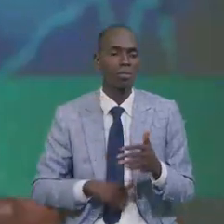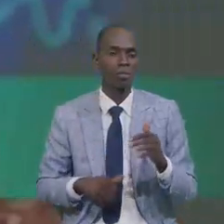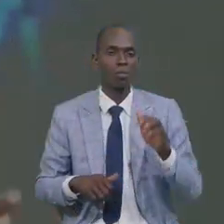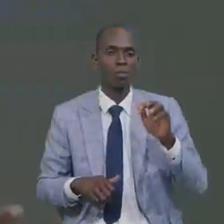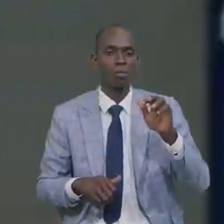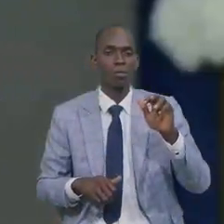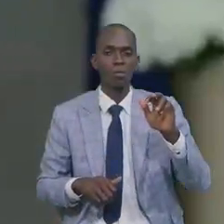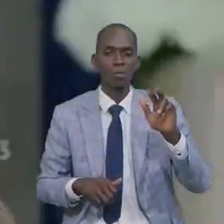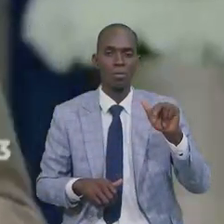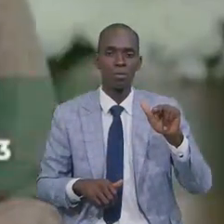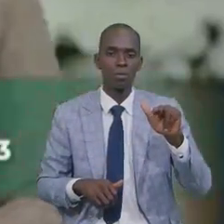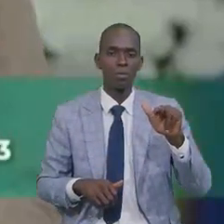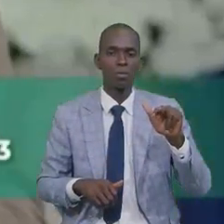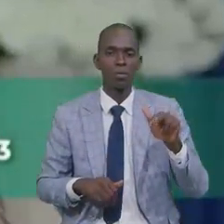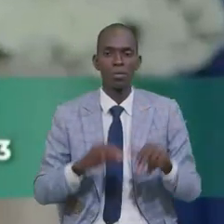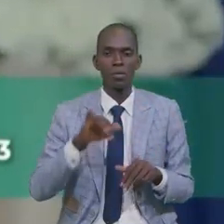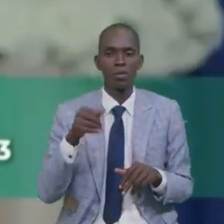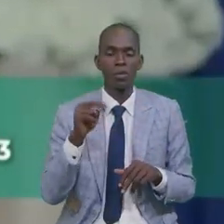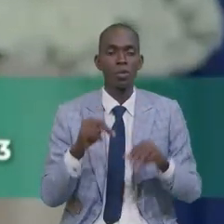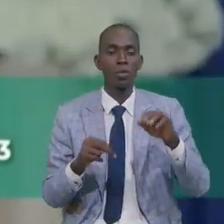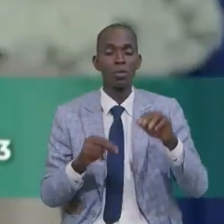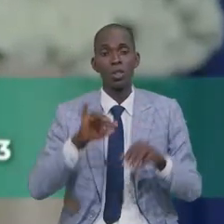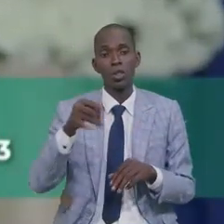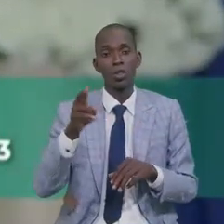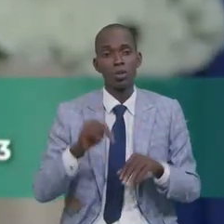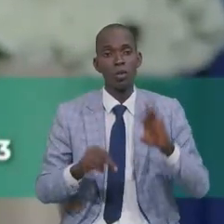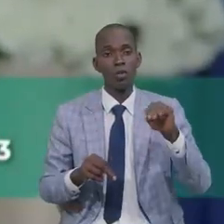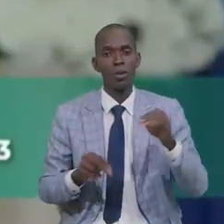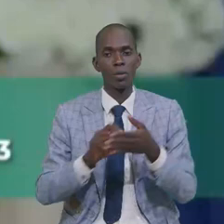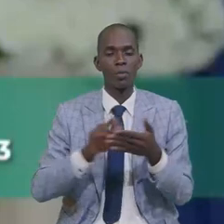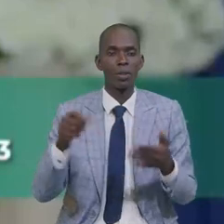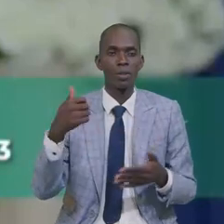Jean 14, 10. Jean 14, 10.